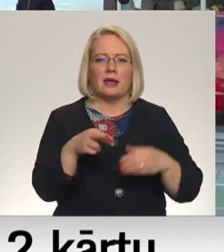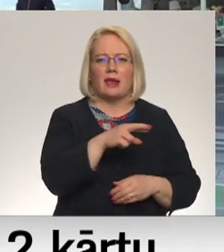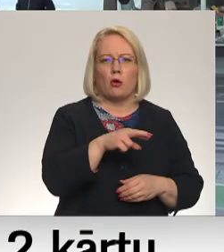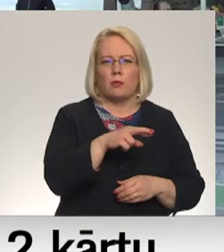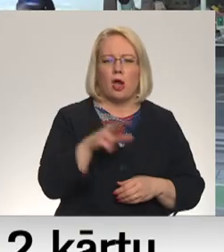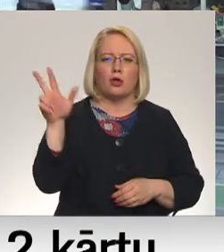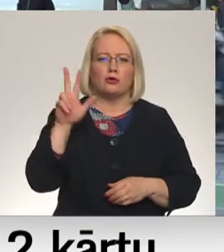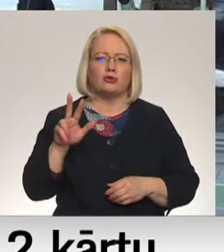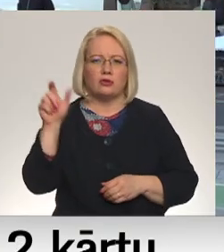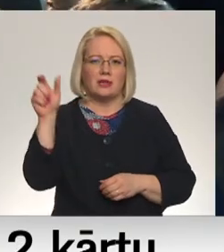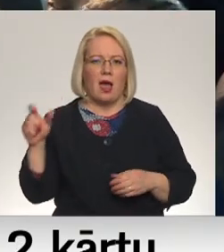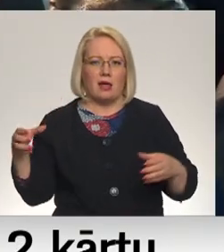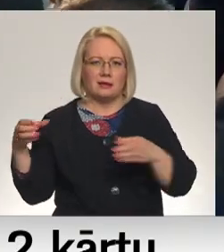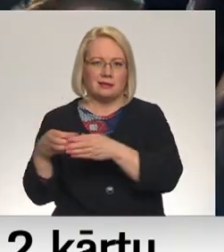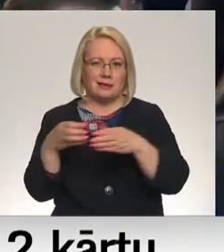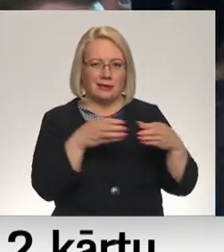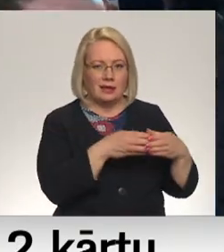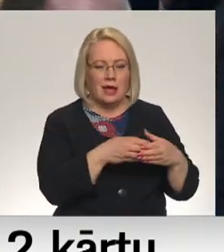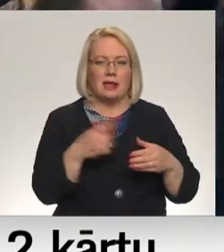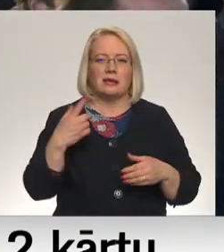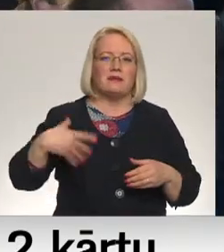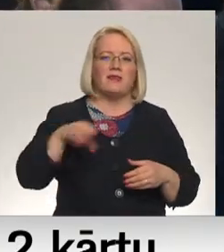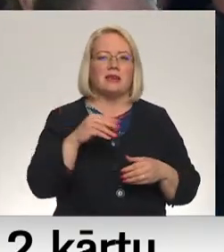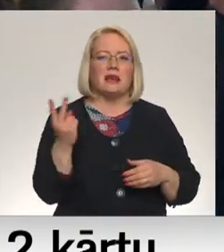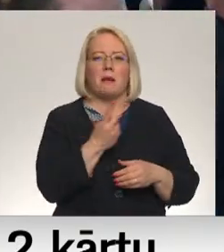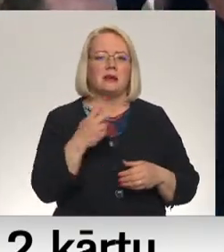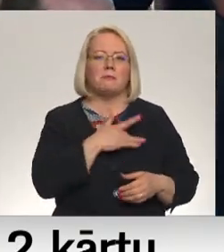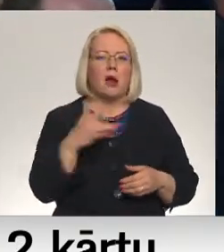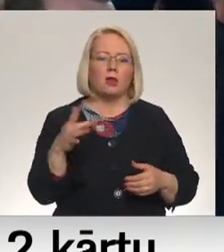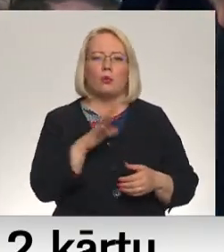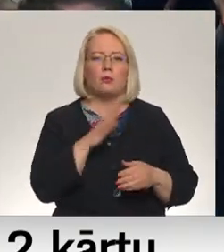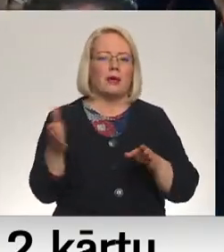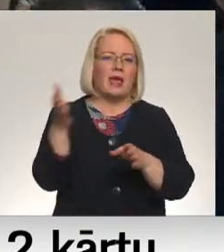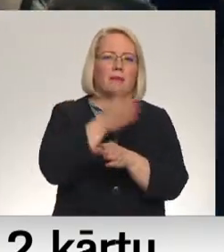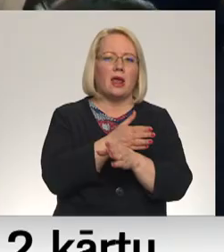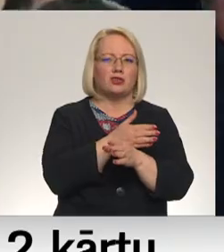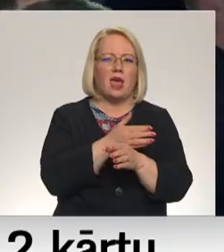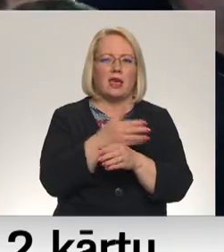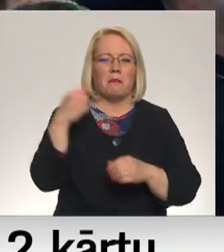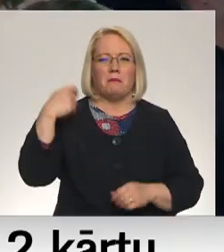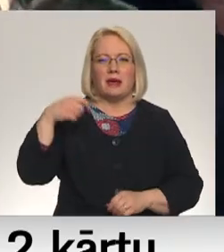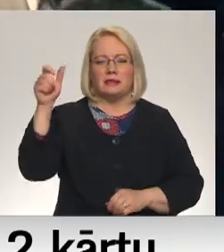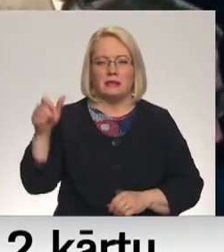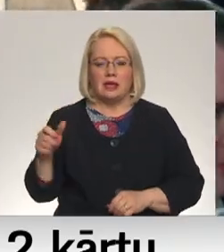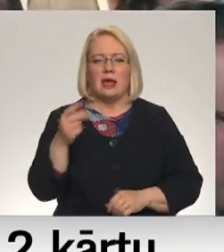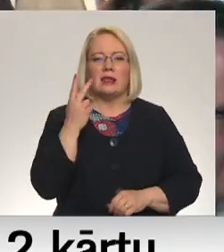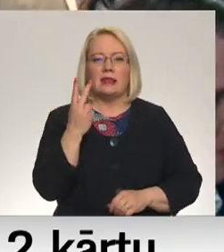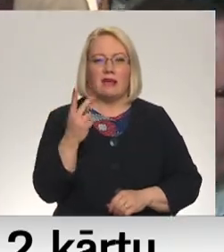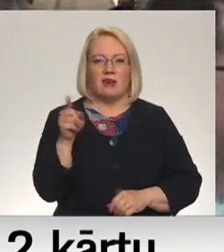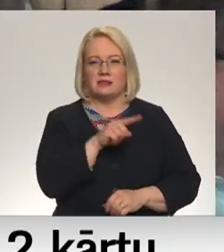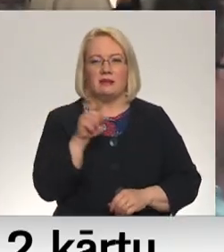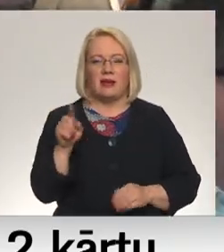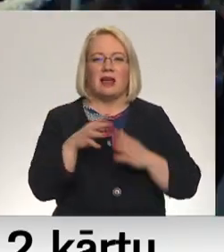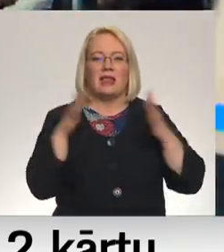sociālisti, tās ir partijas, no kurām nāca visi iepriekšējie Francijas prezidenti pirms Macrona, Šo te divu lielo partiju